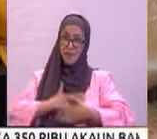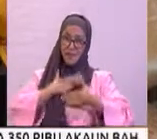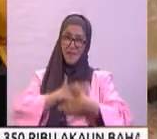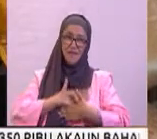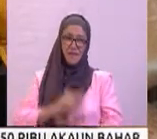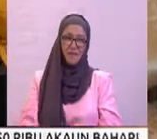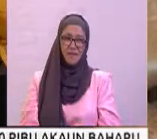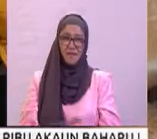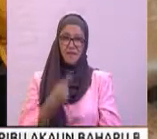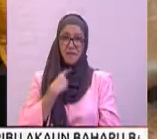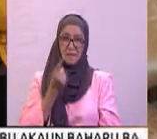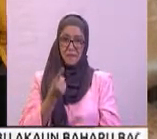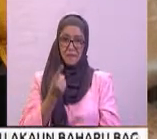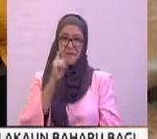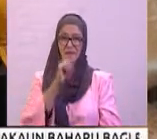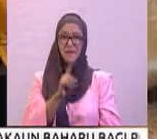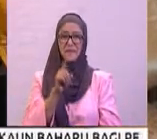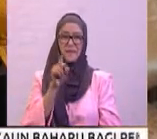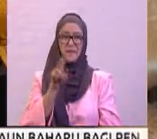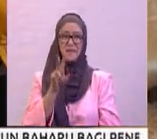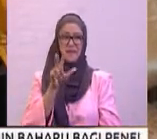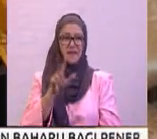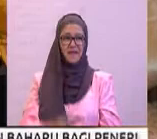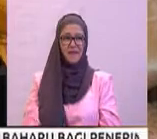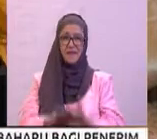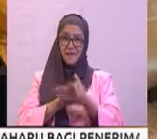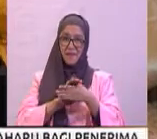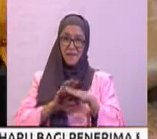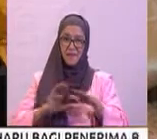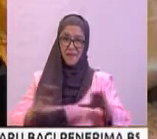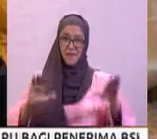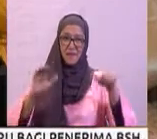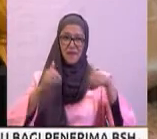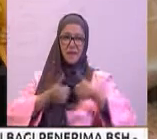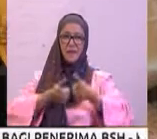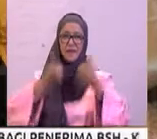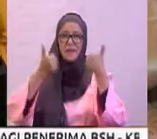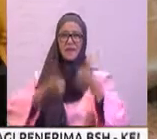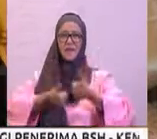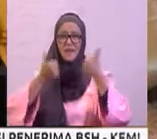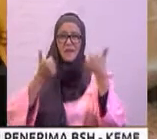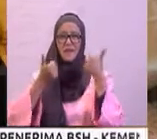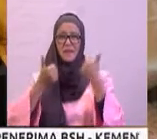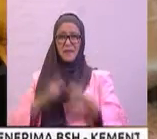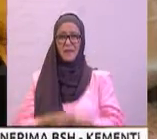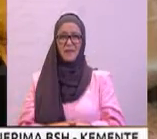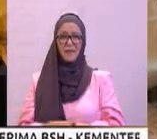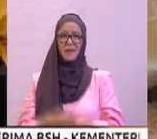Satu, dua, tiga. Selamat Hari Raya.